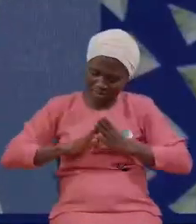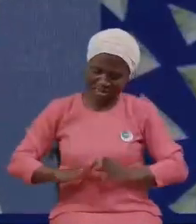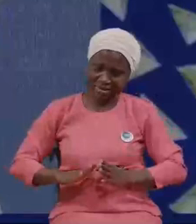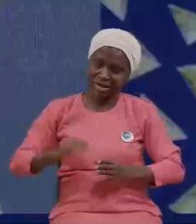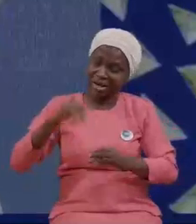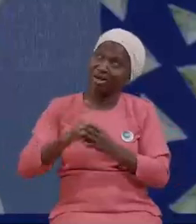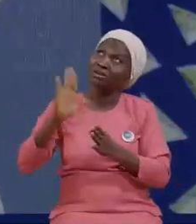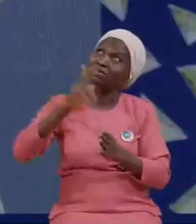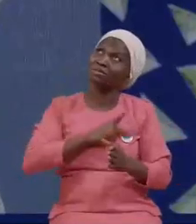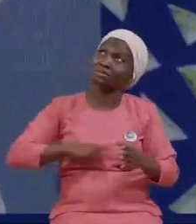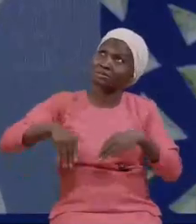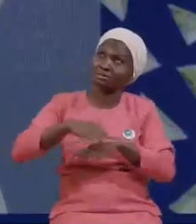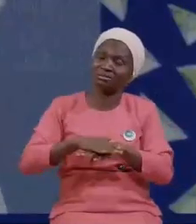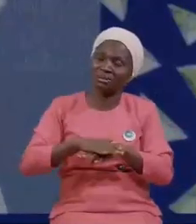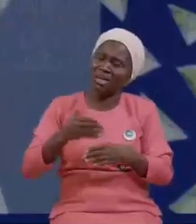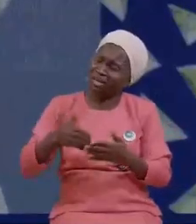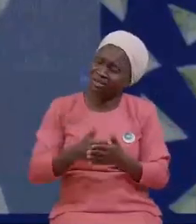La nouvelle vie de son royaume.